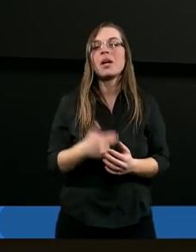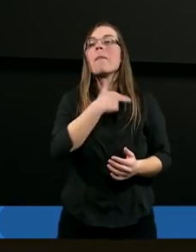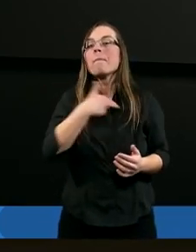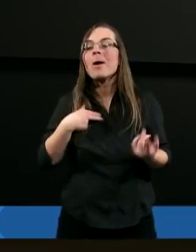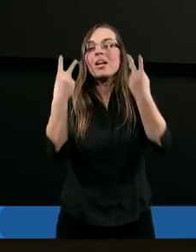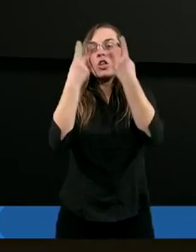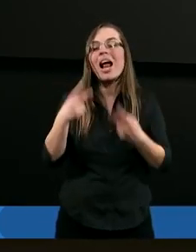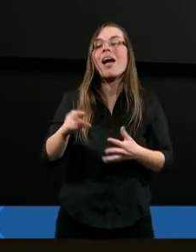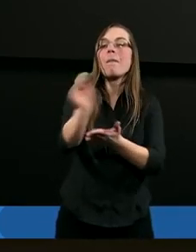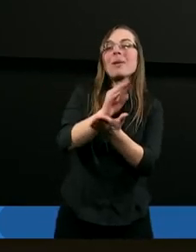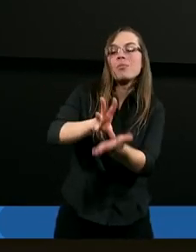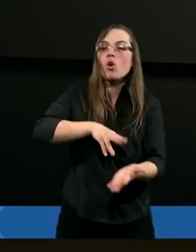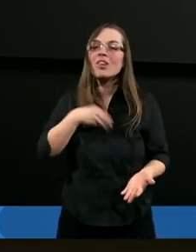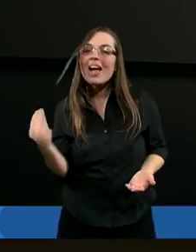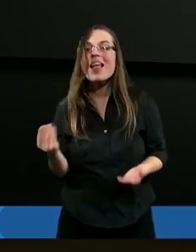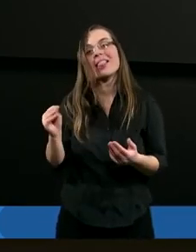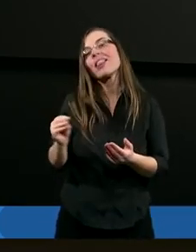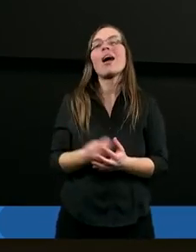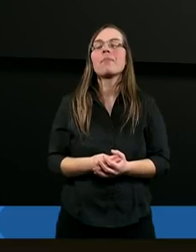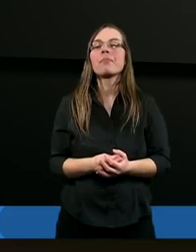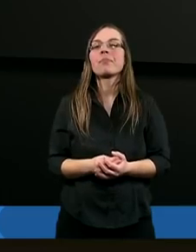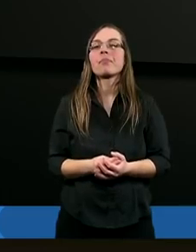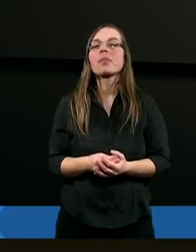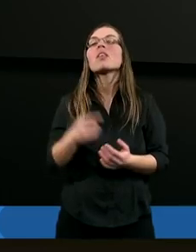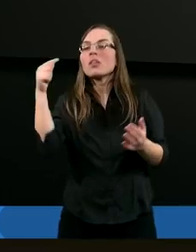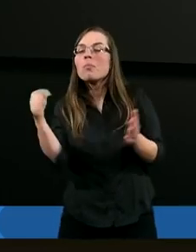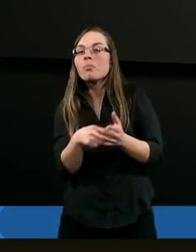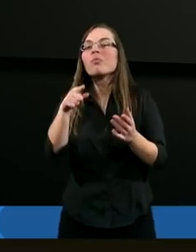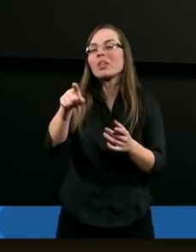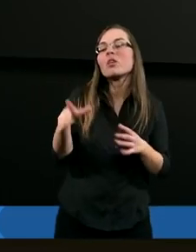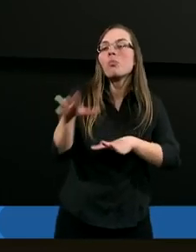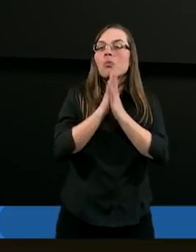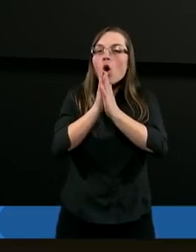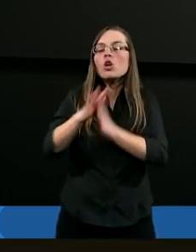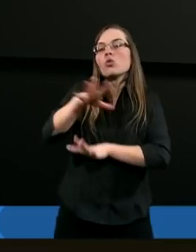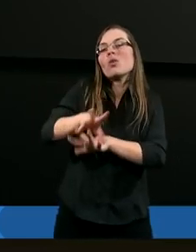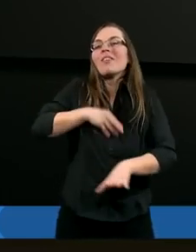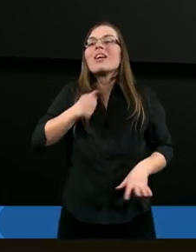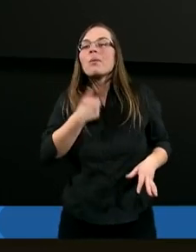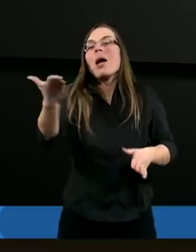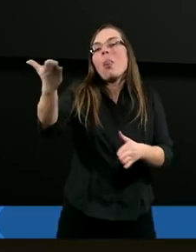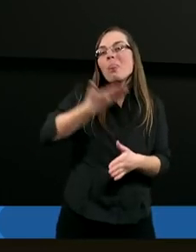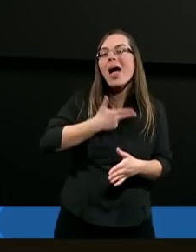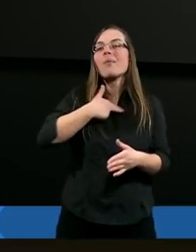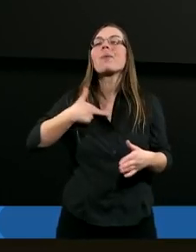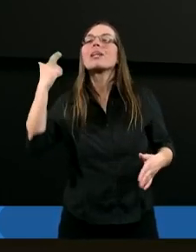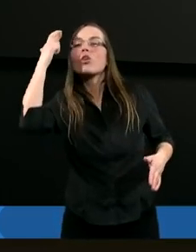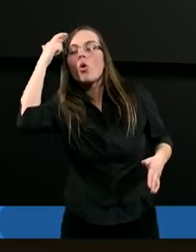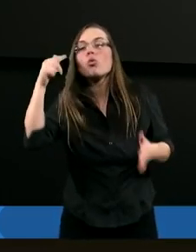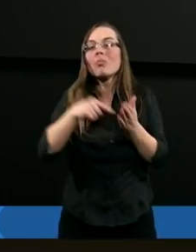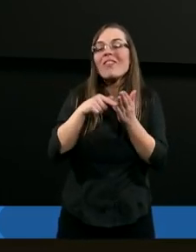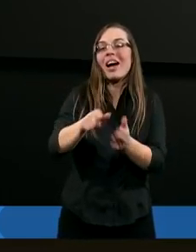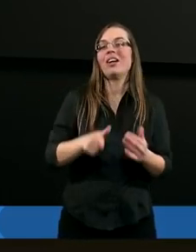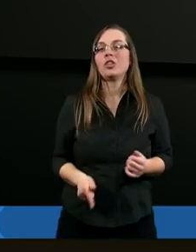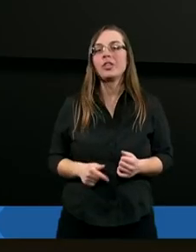My czytając Pisma Święte też powinniśmy prosić Ducha Świętego, żeby dał nam zrozumienie.